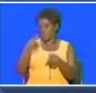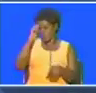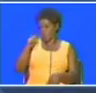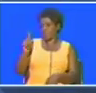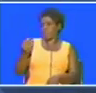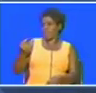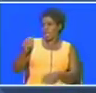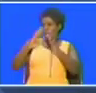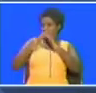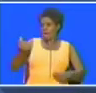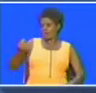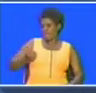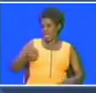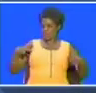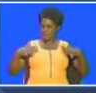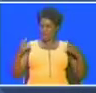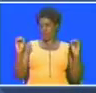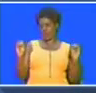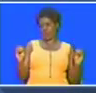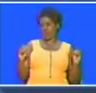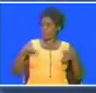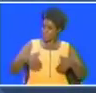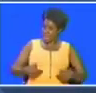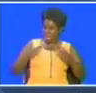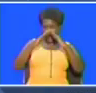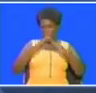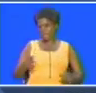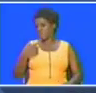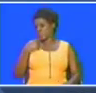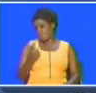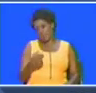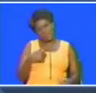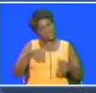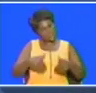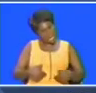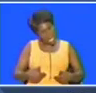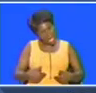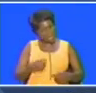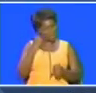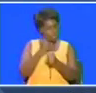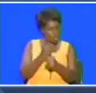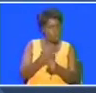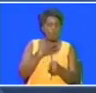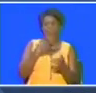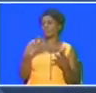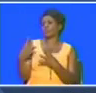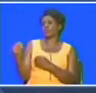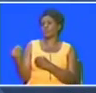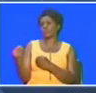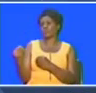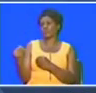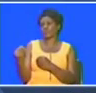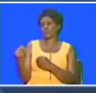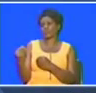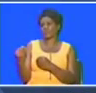Na wasichana wa kazi pia waache kubeba kiburi. Kama umechoka na hiyo nyumba, mwambie mwenye nyumba nimechoka na kazi, nataka kuondoka. Lakini si kumumzia mtoto, alafu